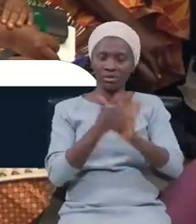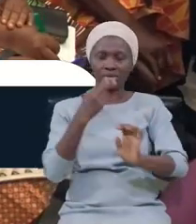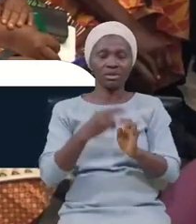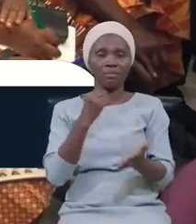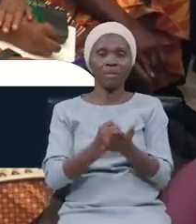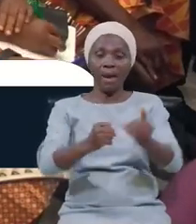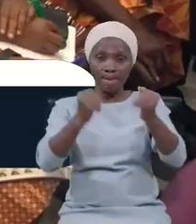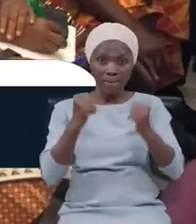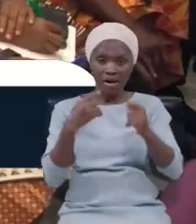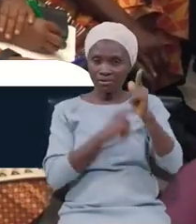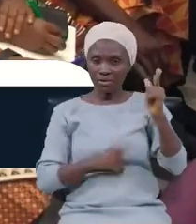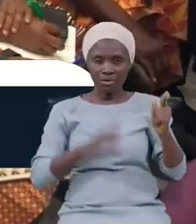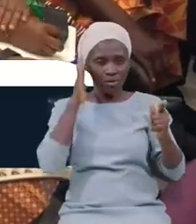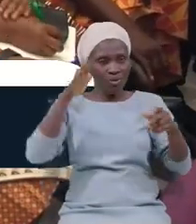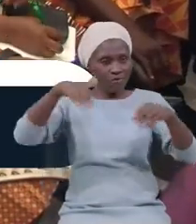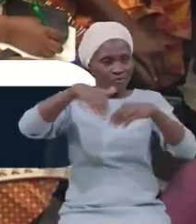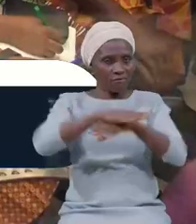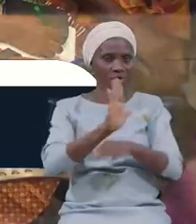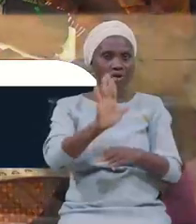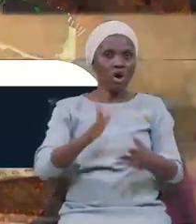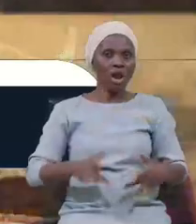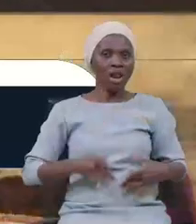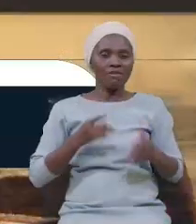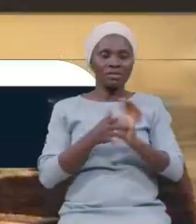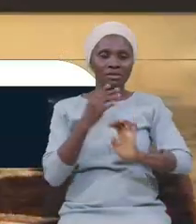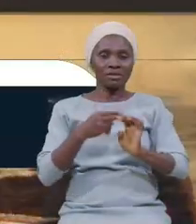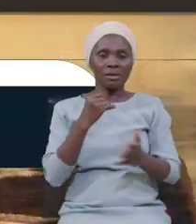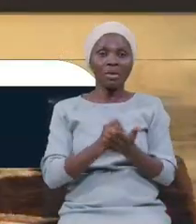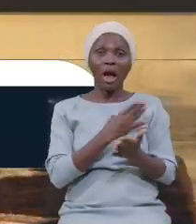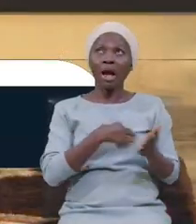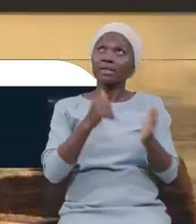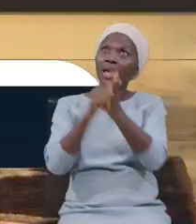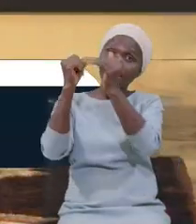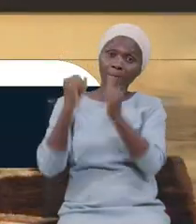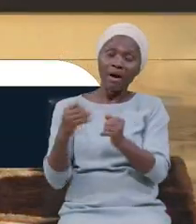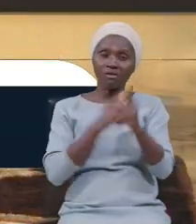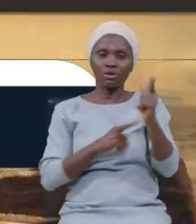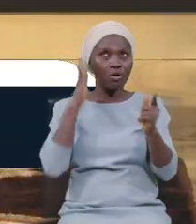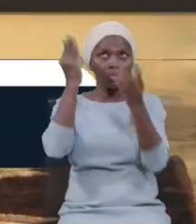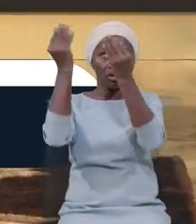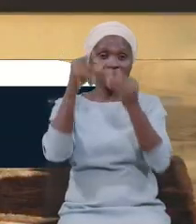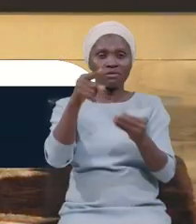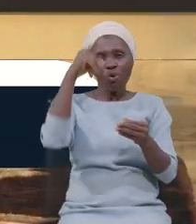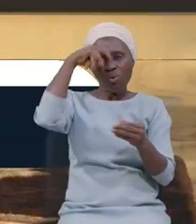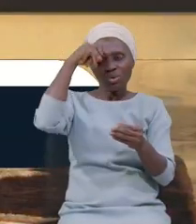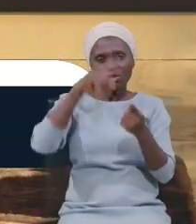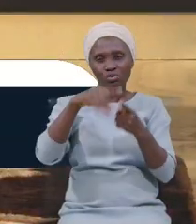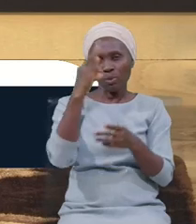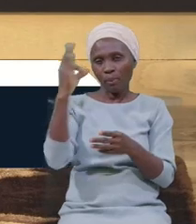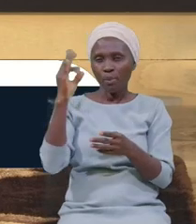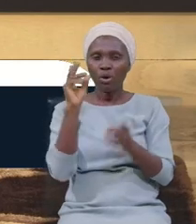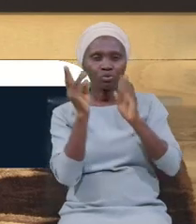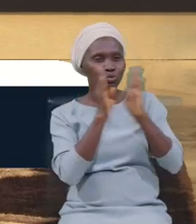l'Esprit vous ombragera. Et cette puissance du Seigneur vous donnera la sagesse pour parler et aux gens